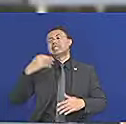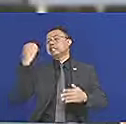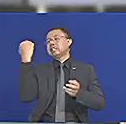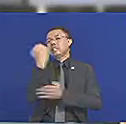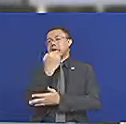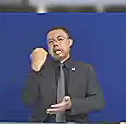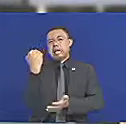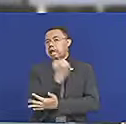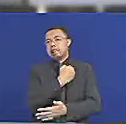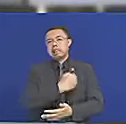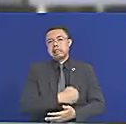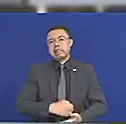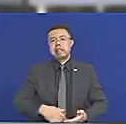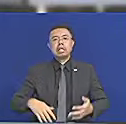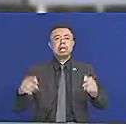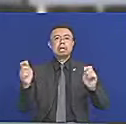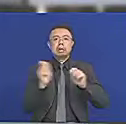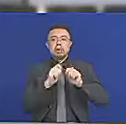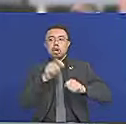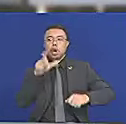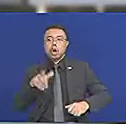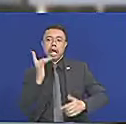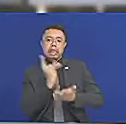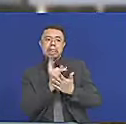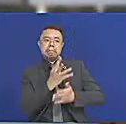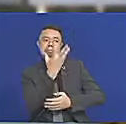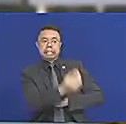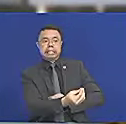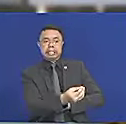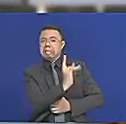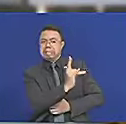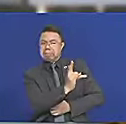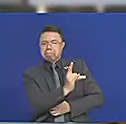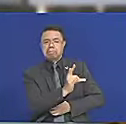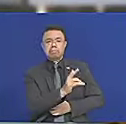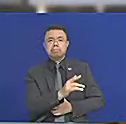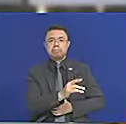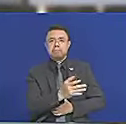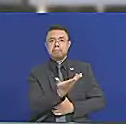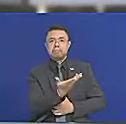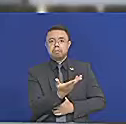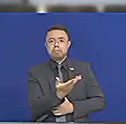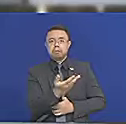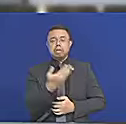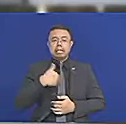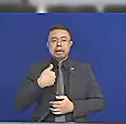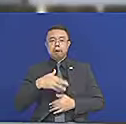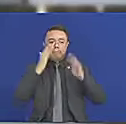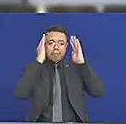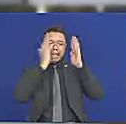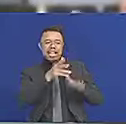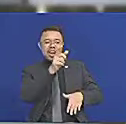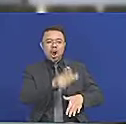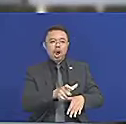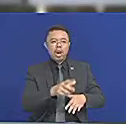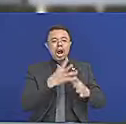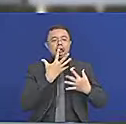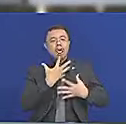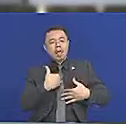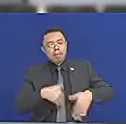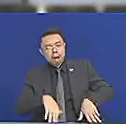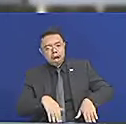jahatnya membuat orang tetap miskin, ya, tidak memperhatikan orang